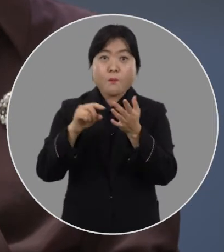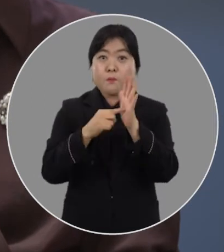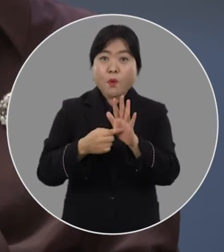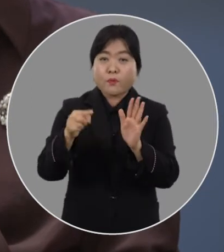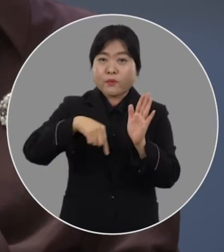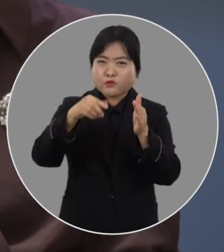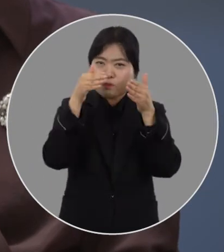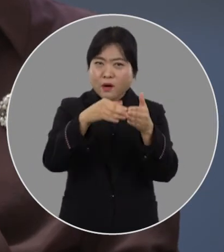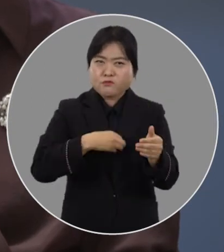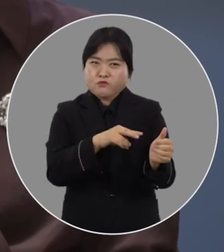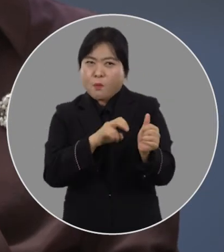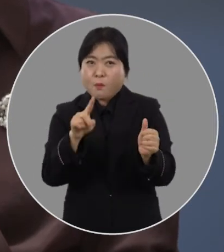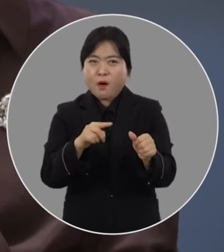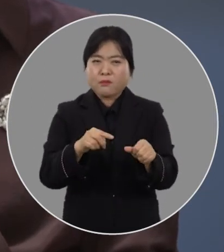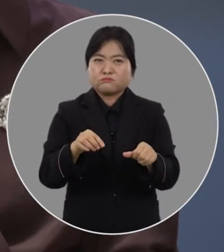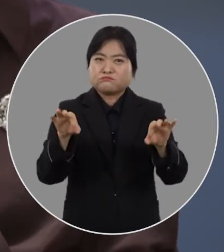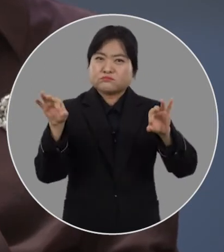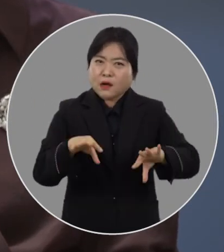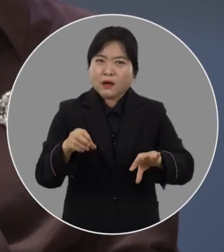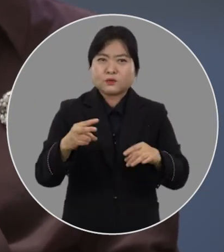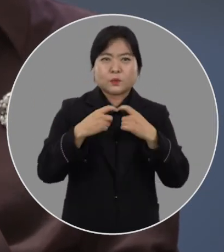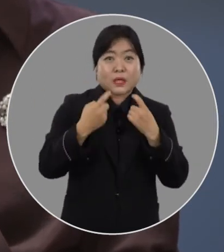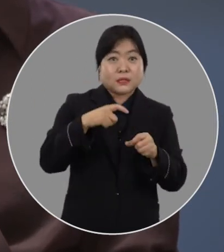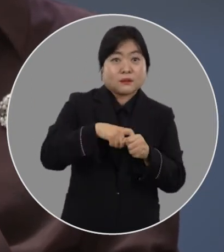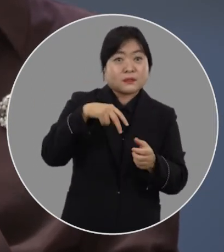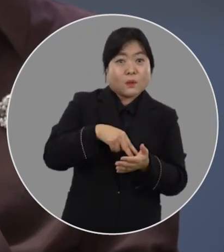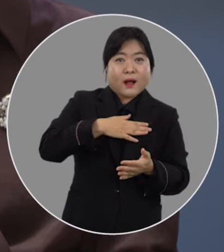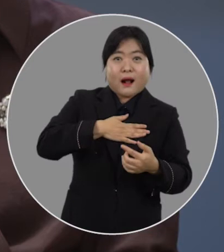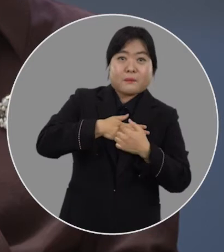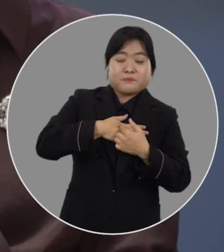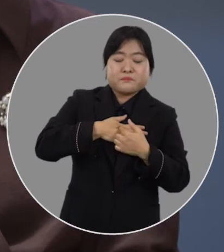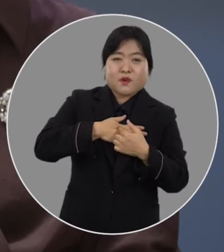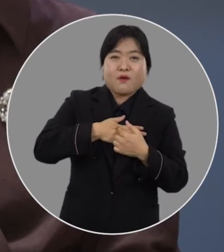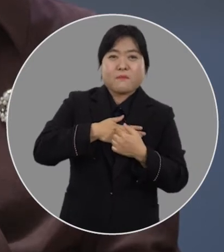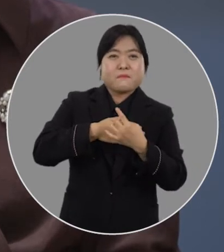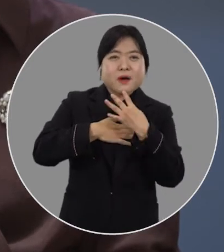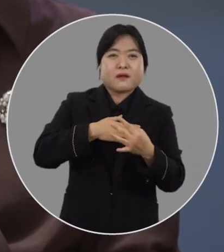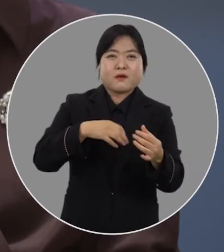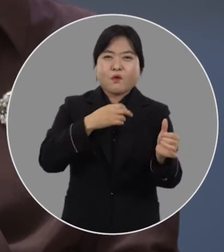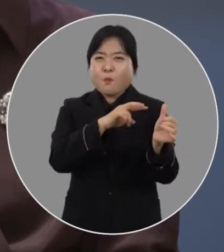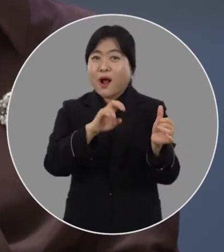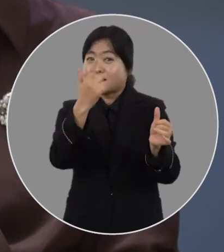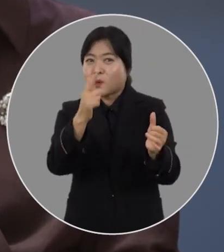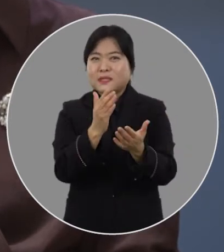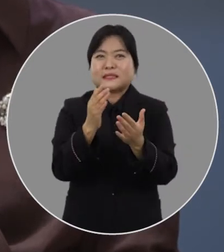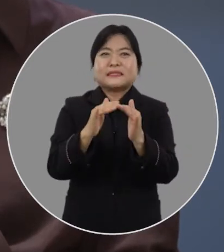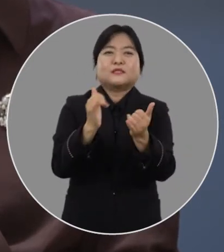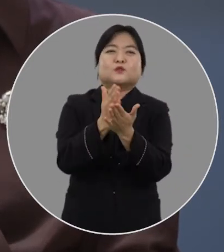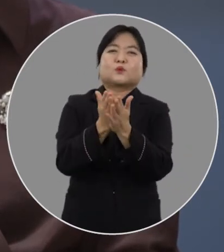혐오는 일시적 혹은 개인적 차원에서 발현되는 감정으로서의 혐오가 아니라 인종주의,